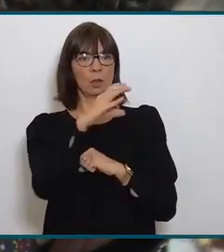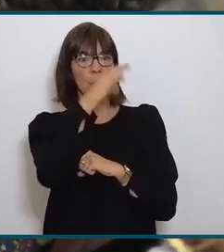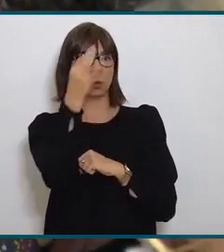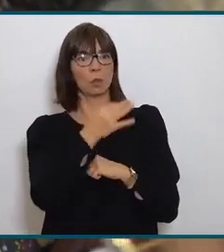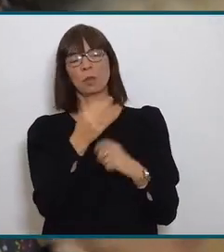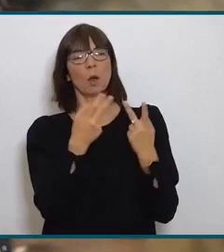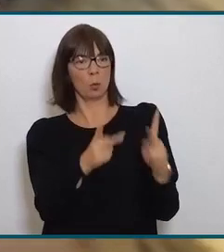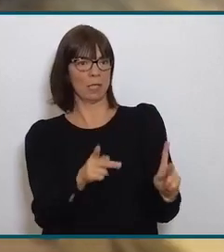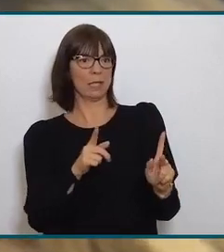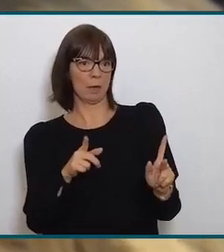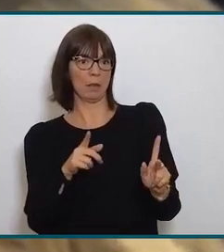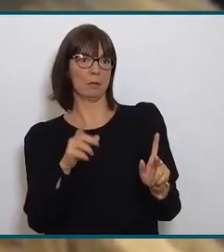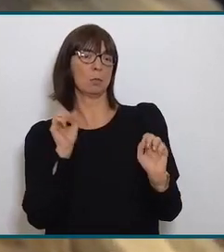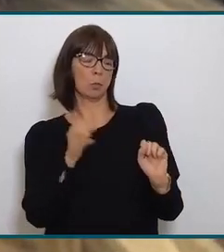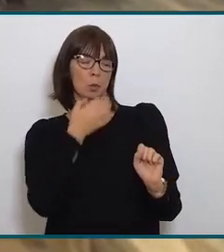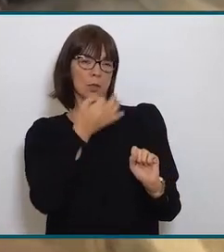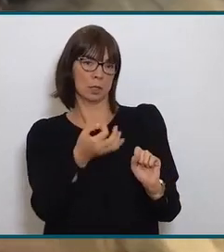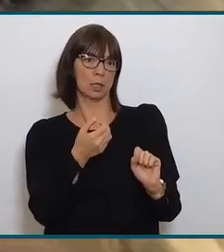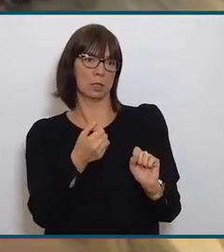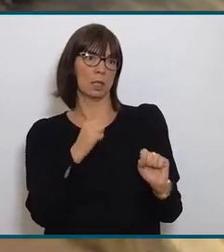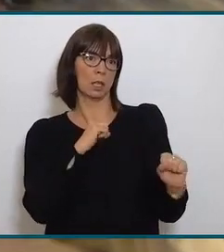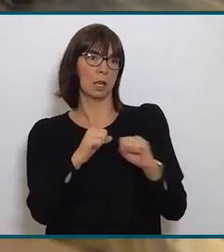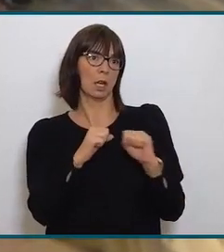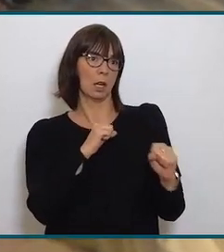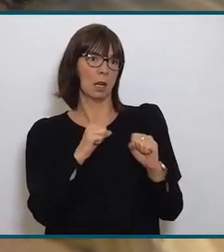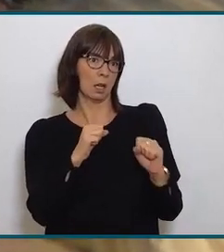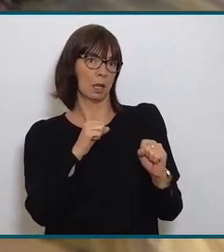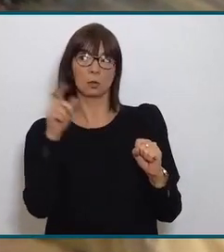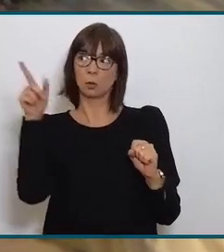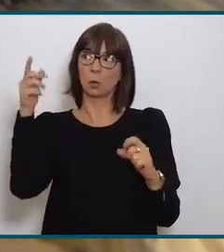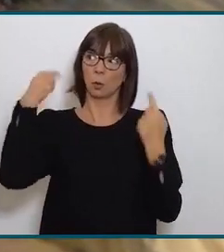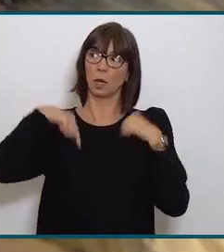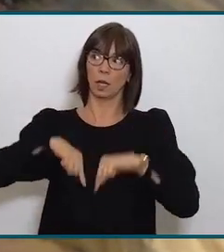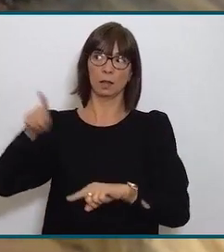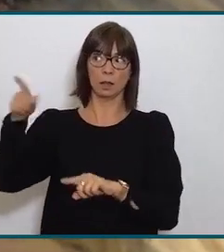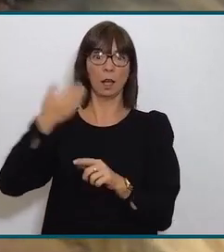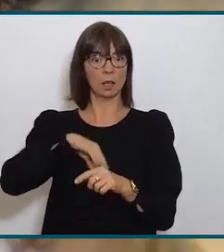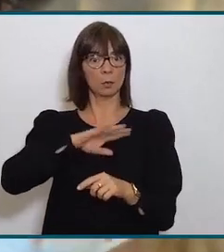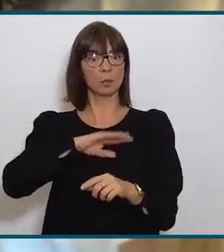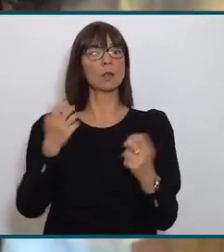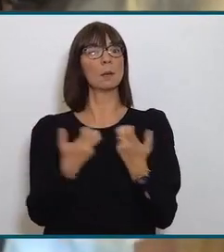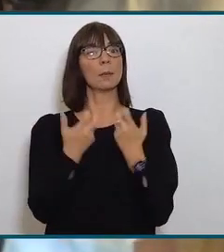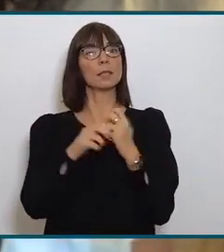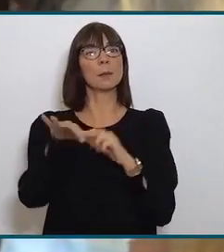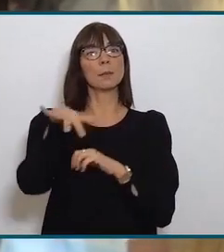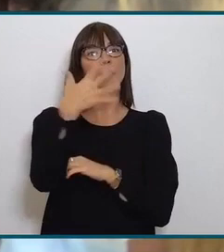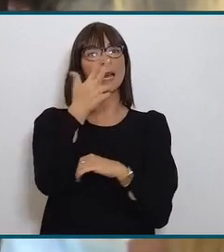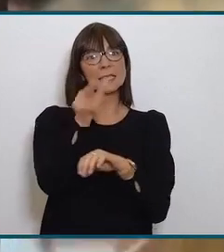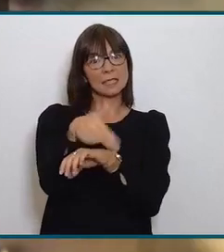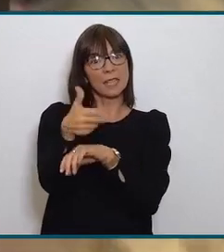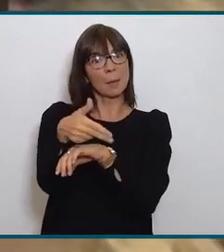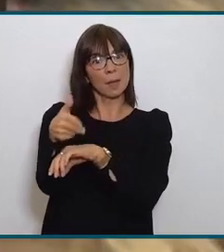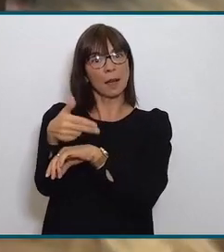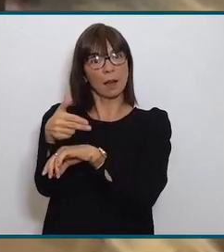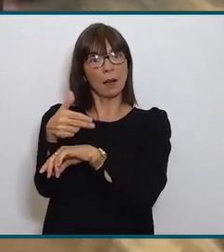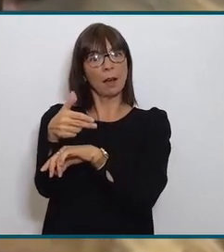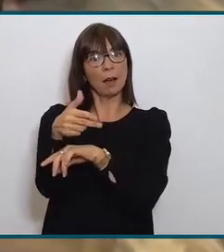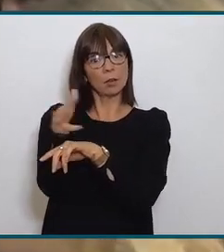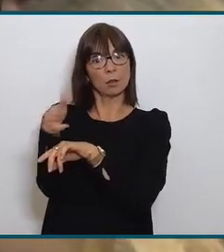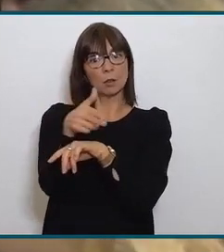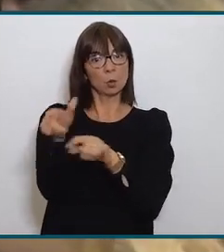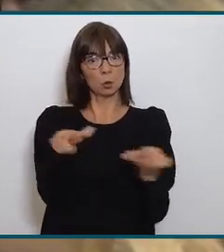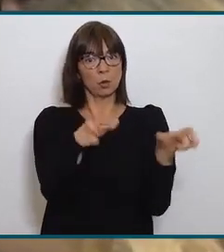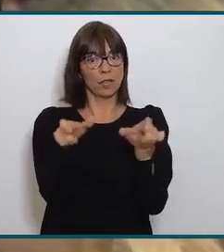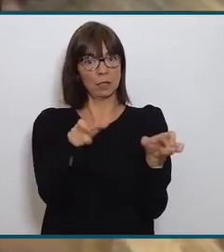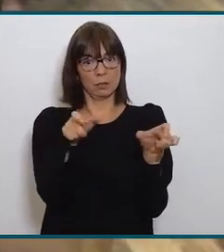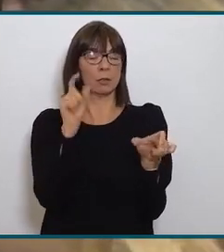elles ne sont pas exhaustives, mais également les actions qui relèveront de l'État, notamment les 15 caméras de vidéosurveillance dans des endroits qu'il restera à